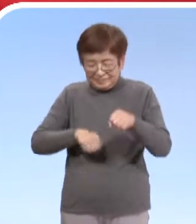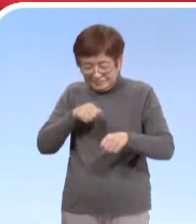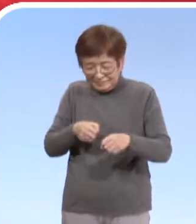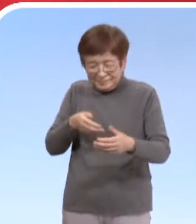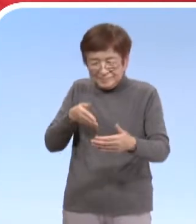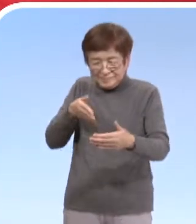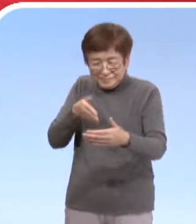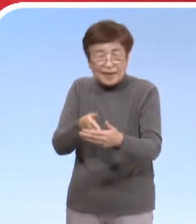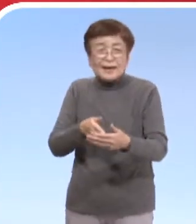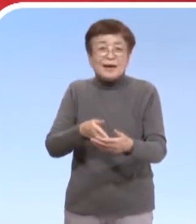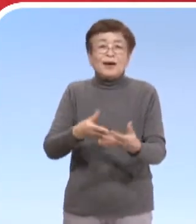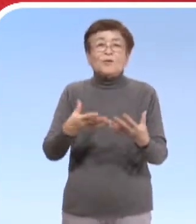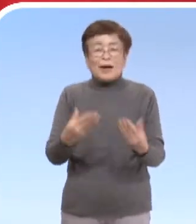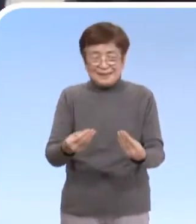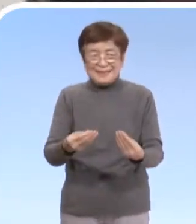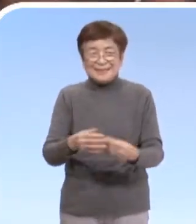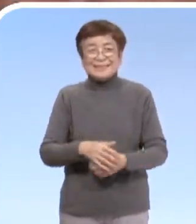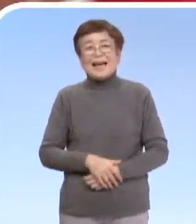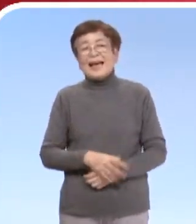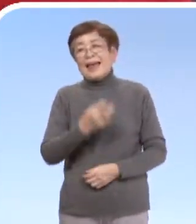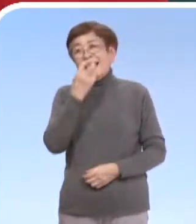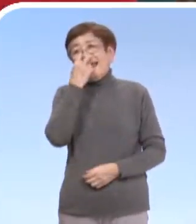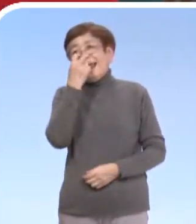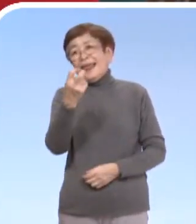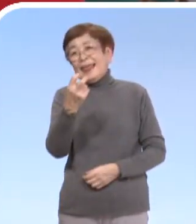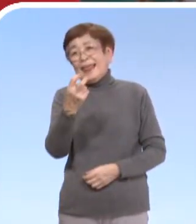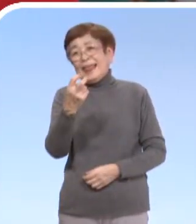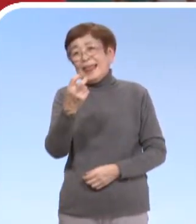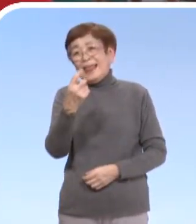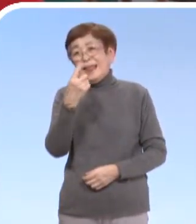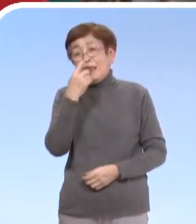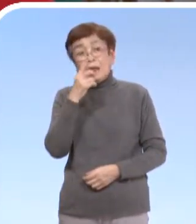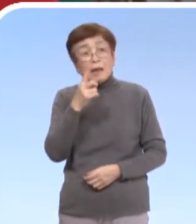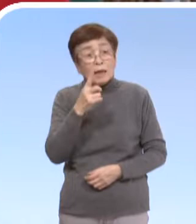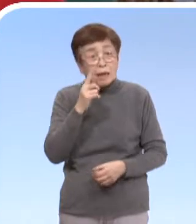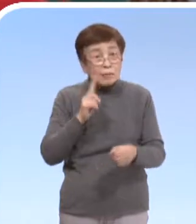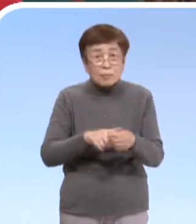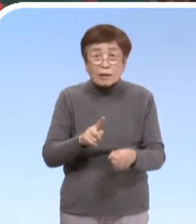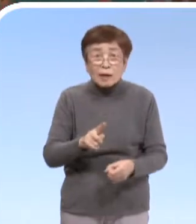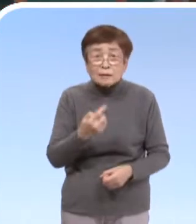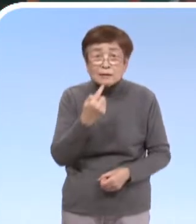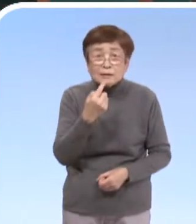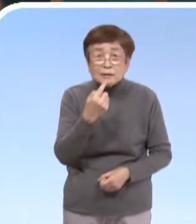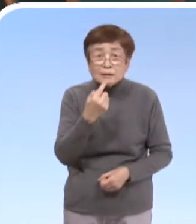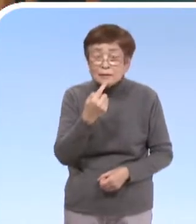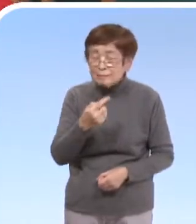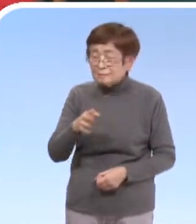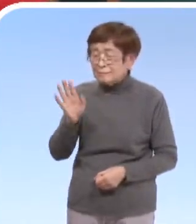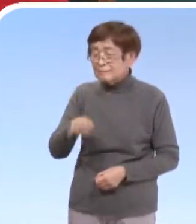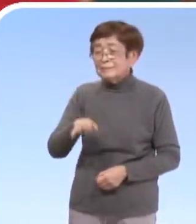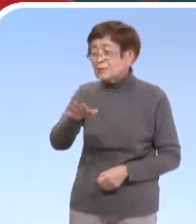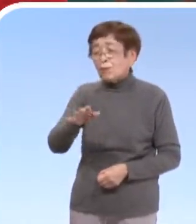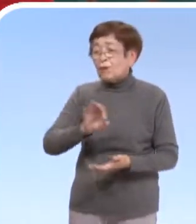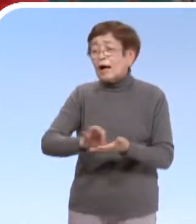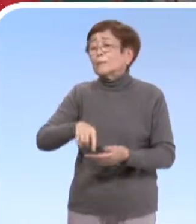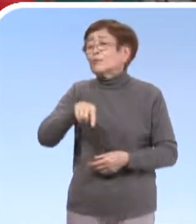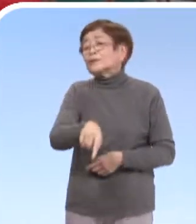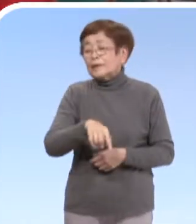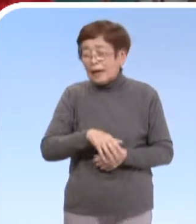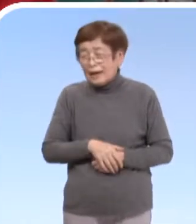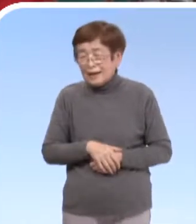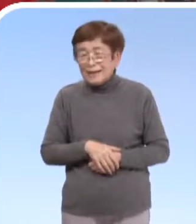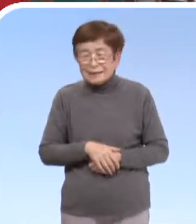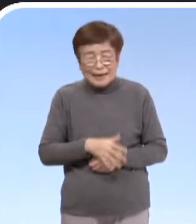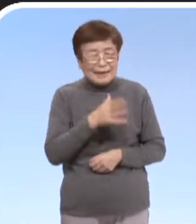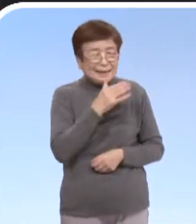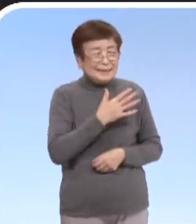了となります。お疲れ様でした。 僕、何しに来たんですかね、ここに。 買い物に 来ました。買い物だ、ね、 買い物に。 あ、そう